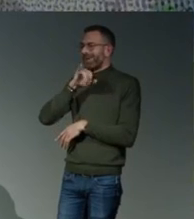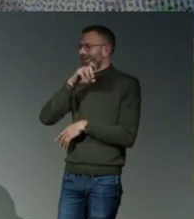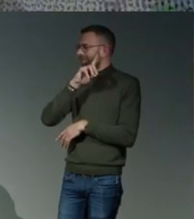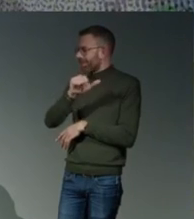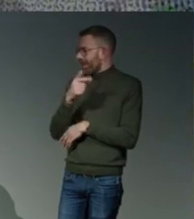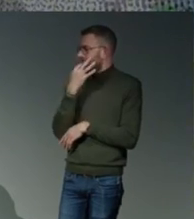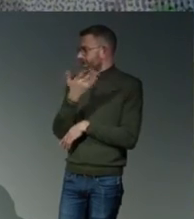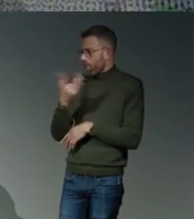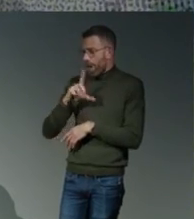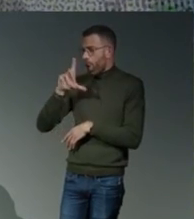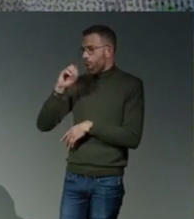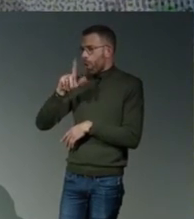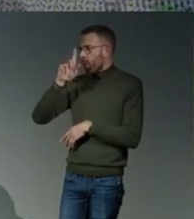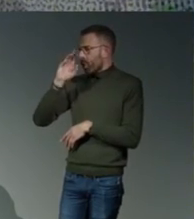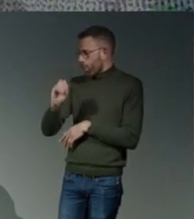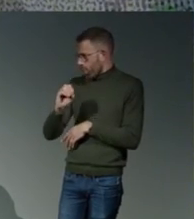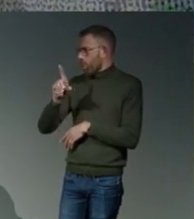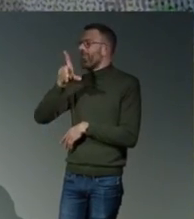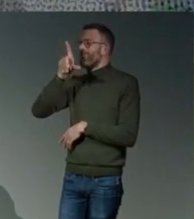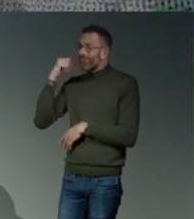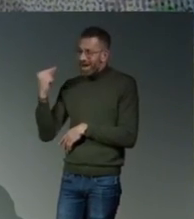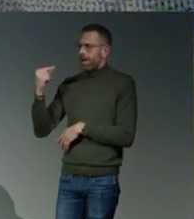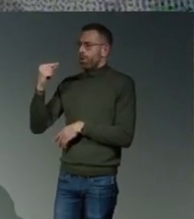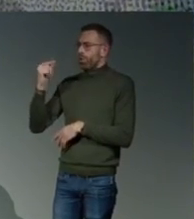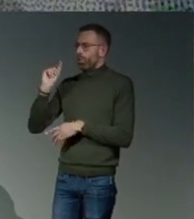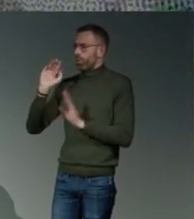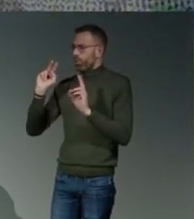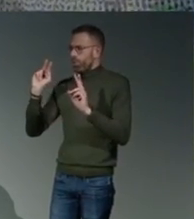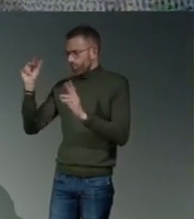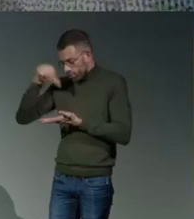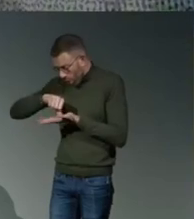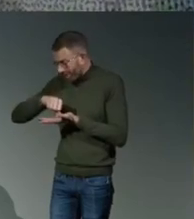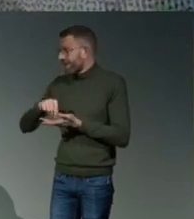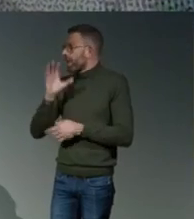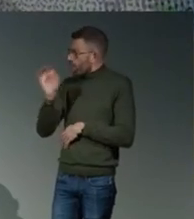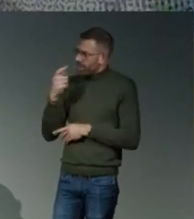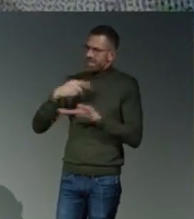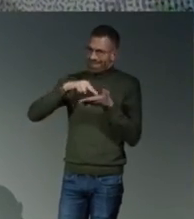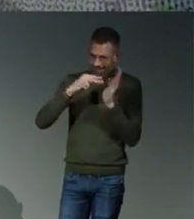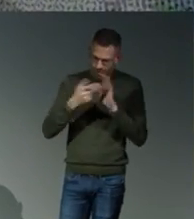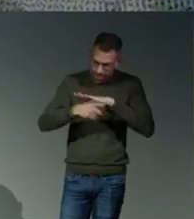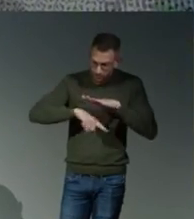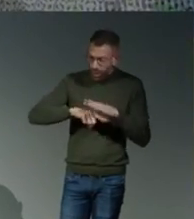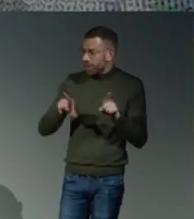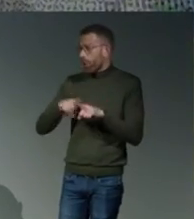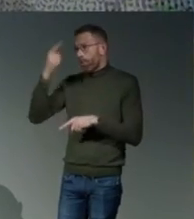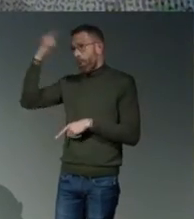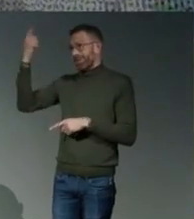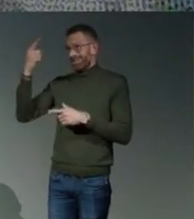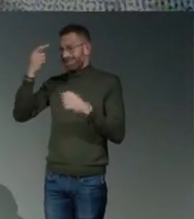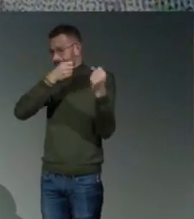logo-phallo-centré. Et on est effectivement à faire une technologie qui est centrée sur le langage et qui fonctionne comme un langage, comme si la pensée n'était que du